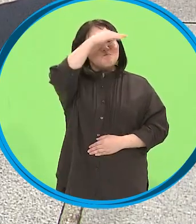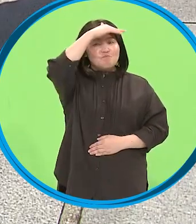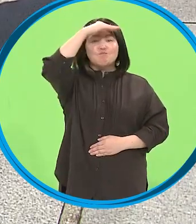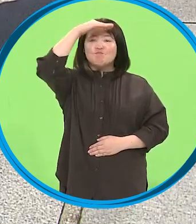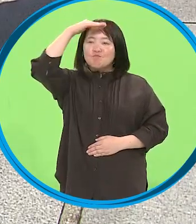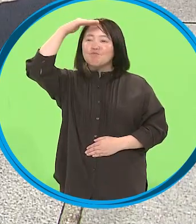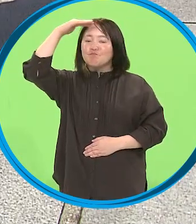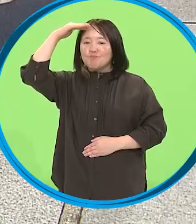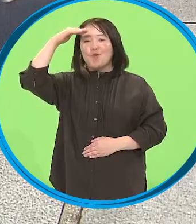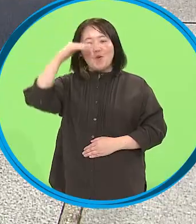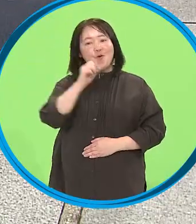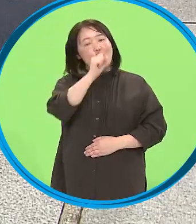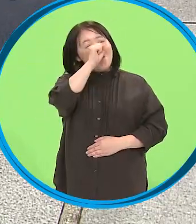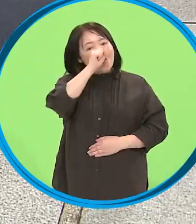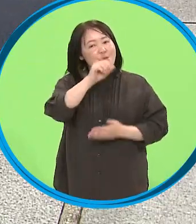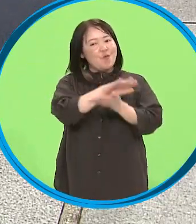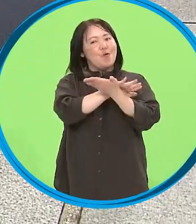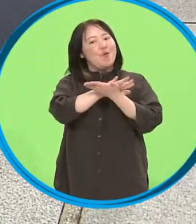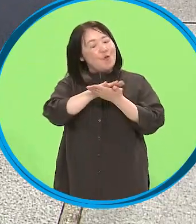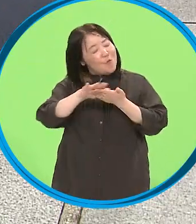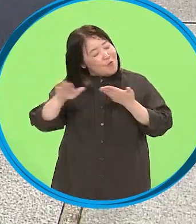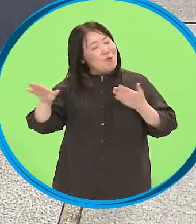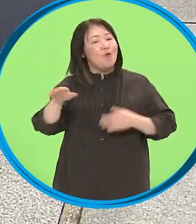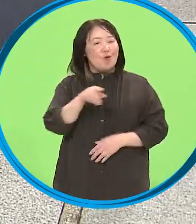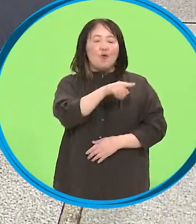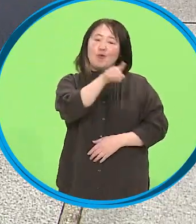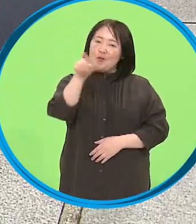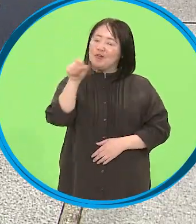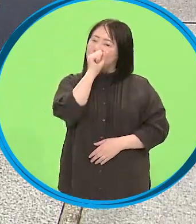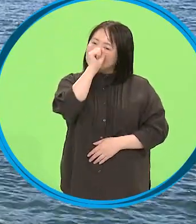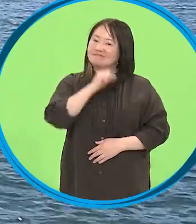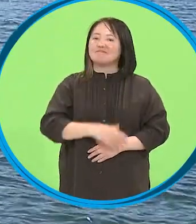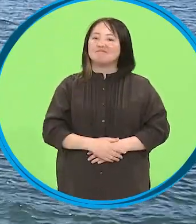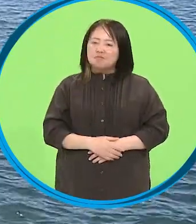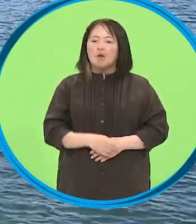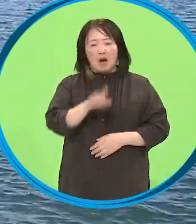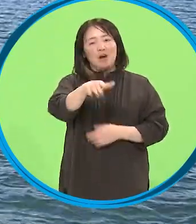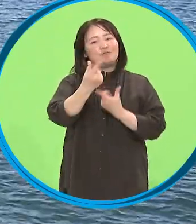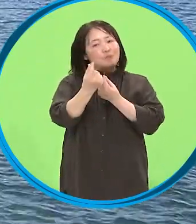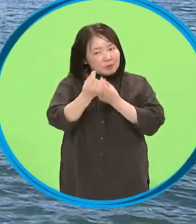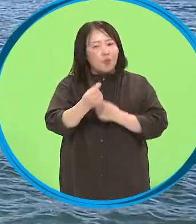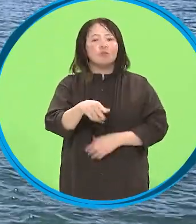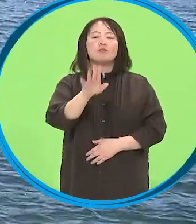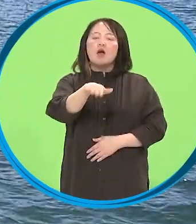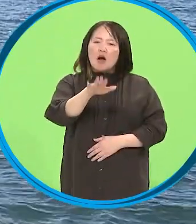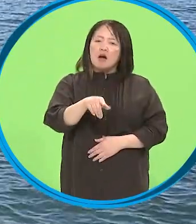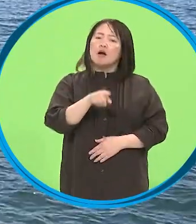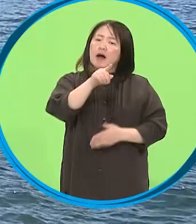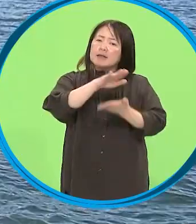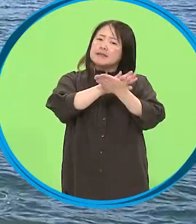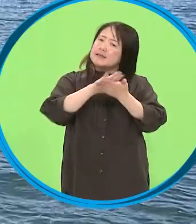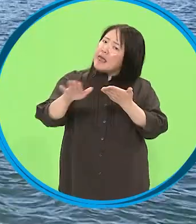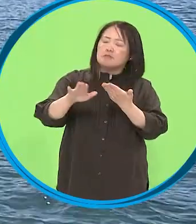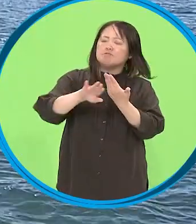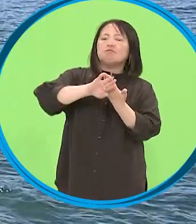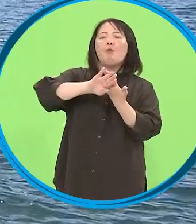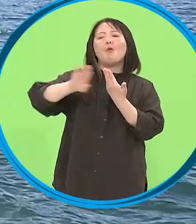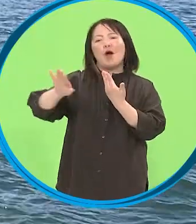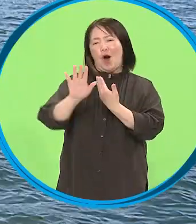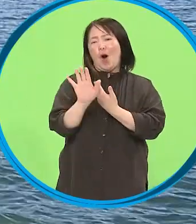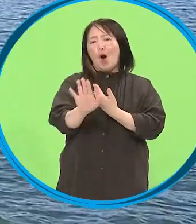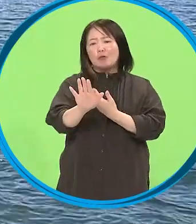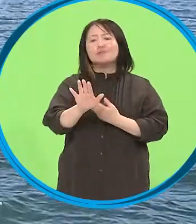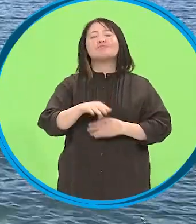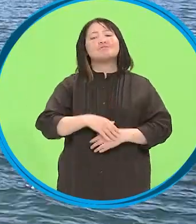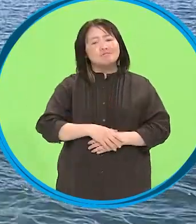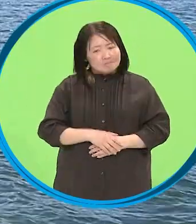It's very nice view。 本当にいいところだな。 そうでしょう、又畑さん。 こんにちは。 綺